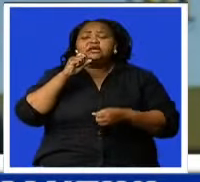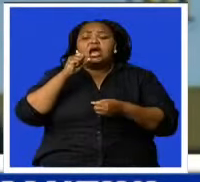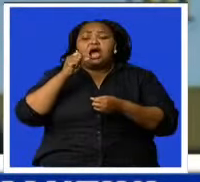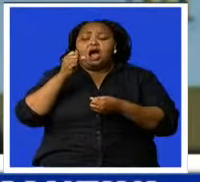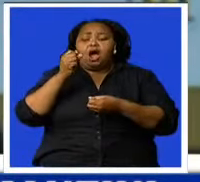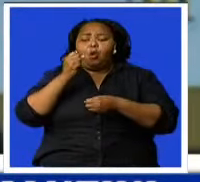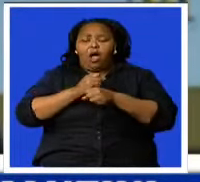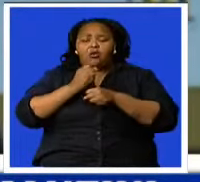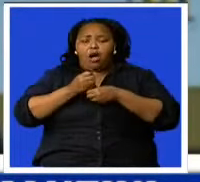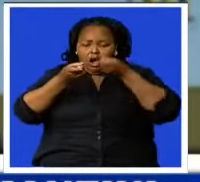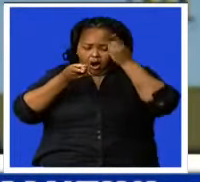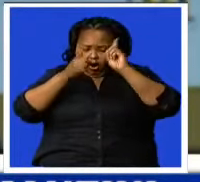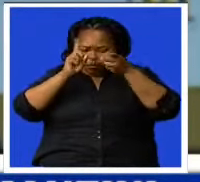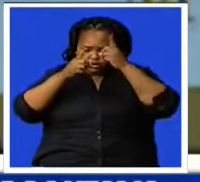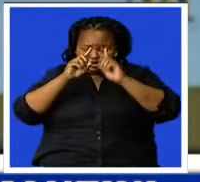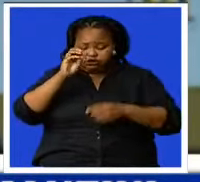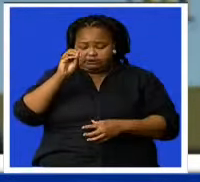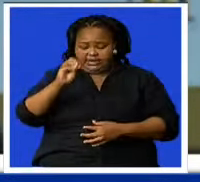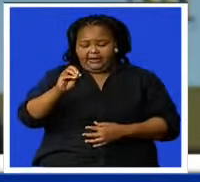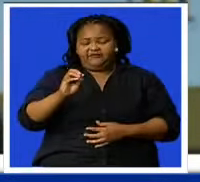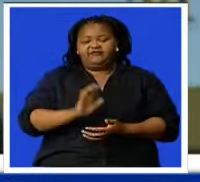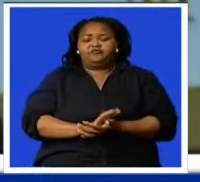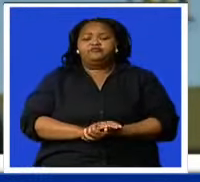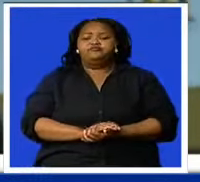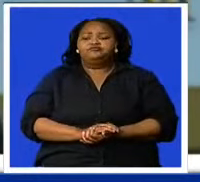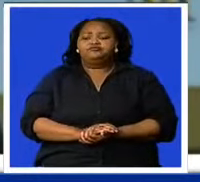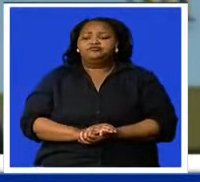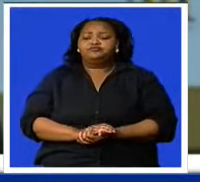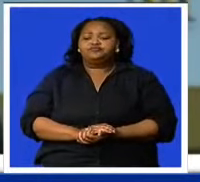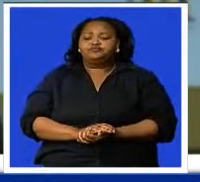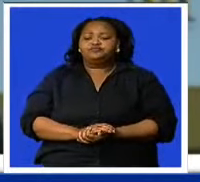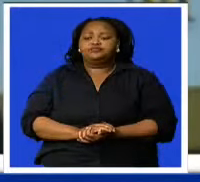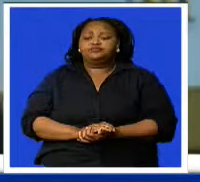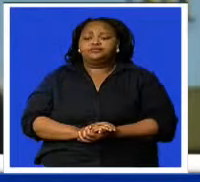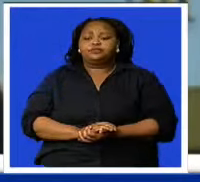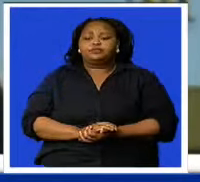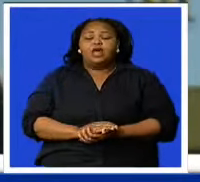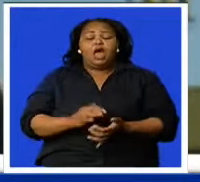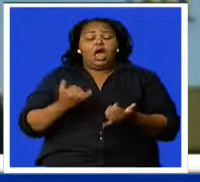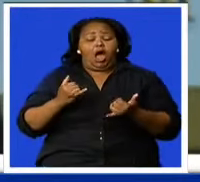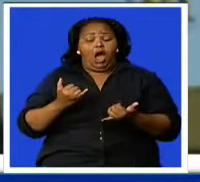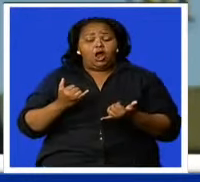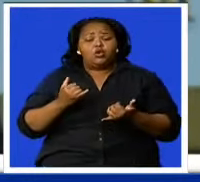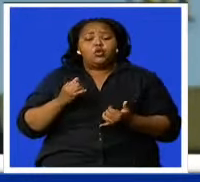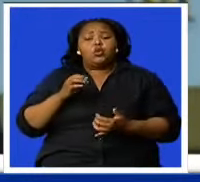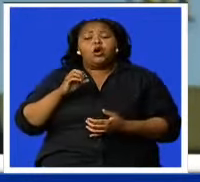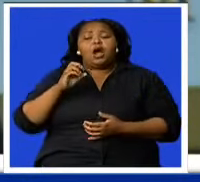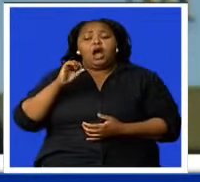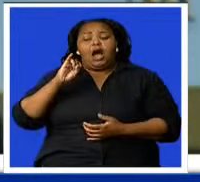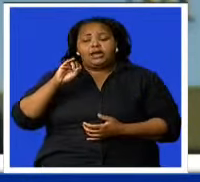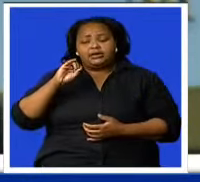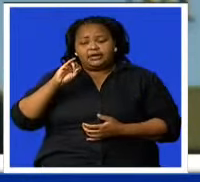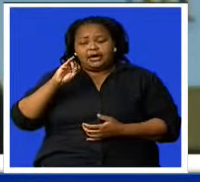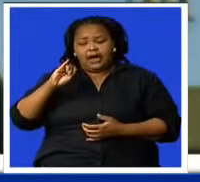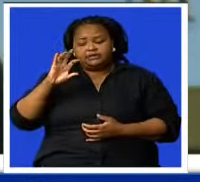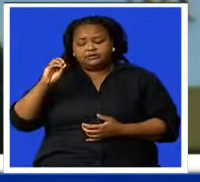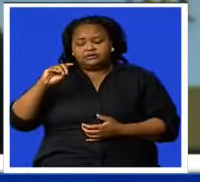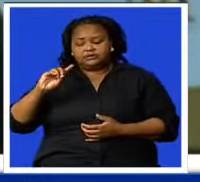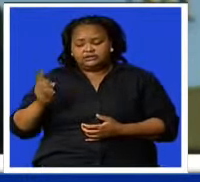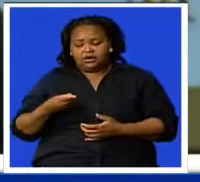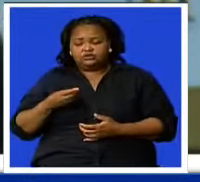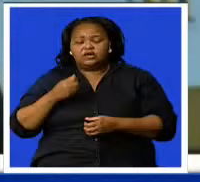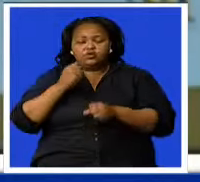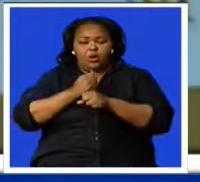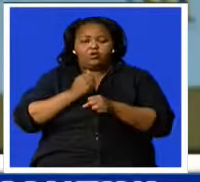create during construction just under 1,000 jobs and then on a permanent